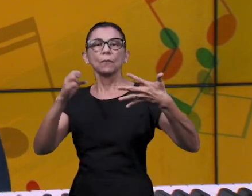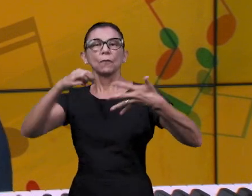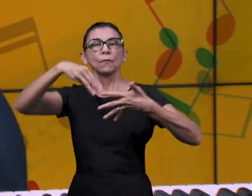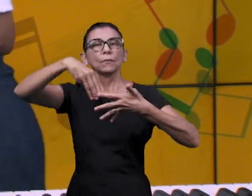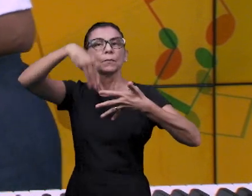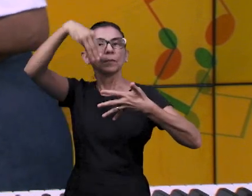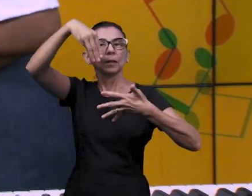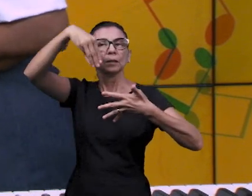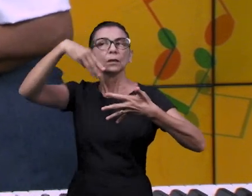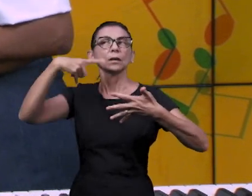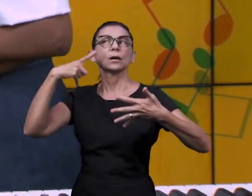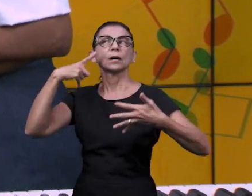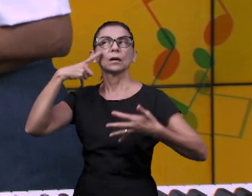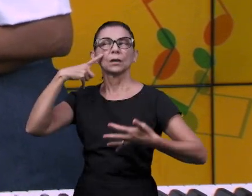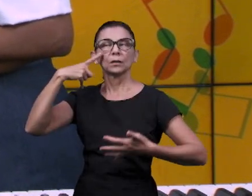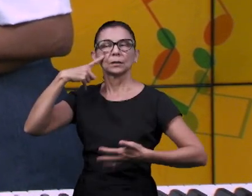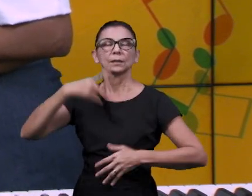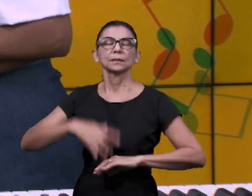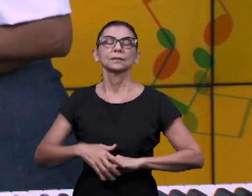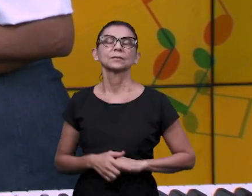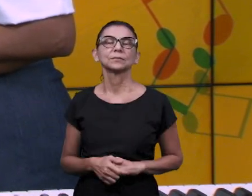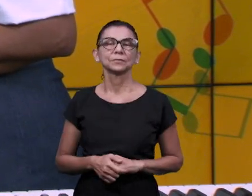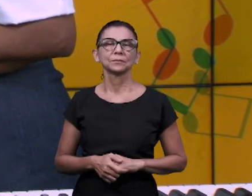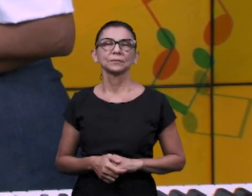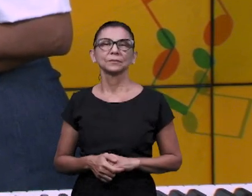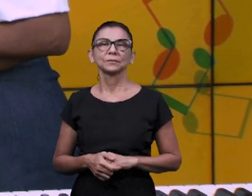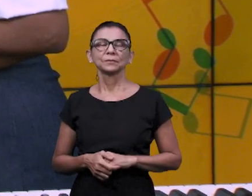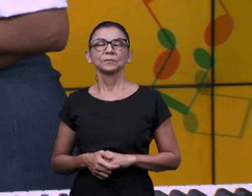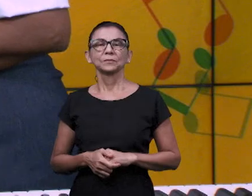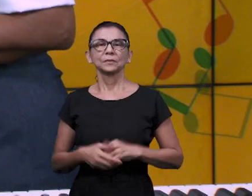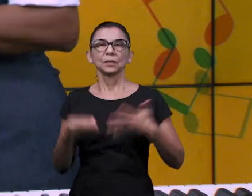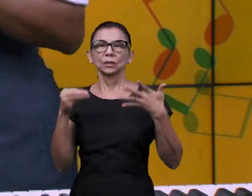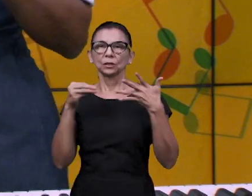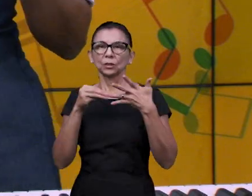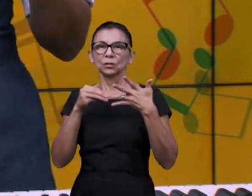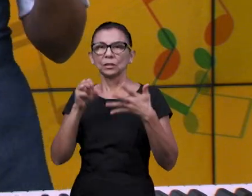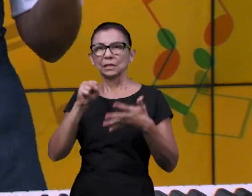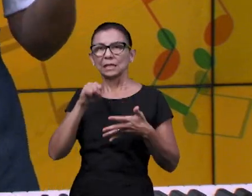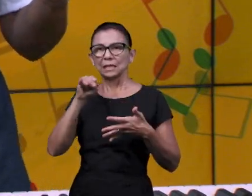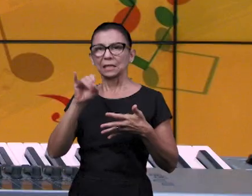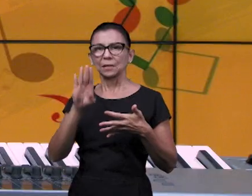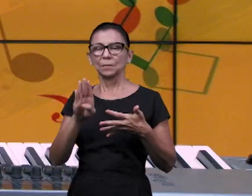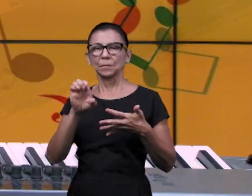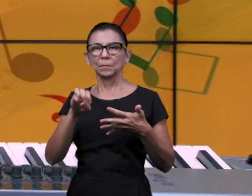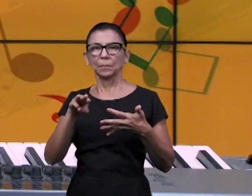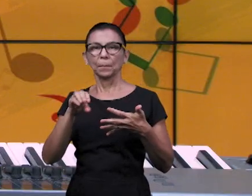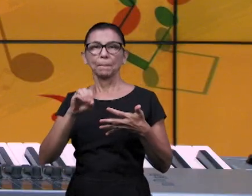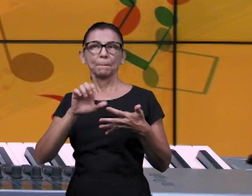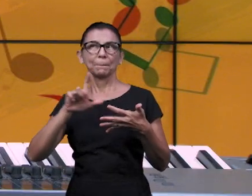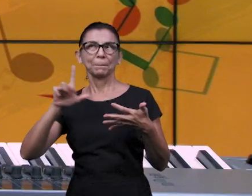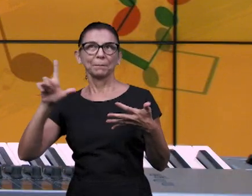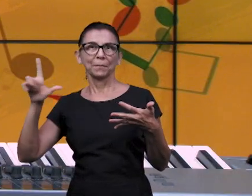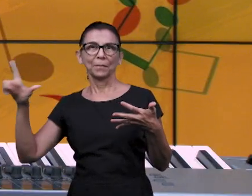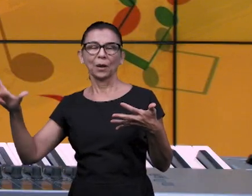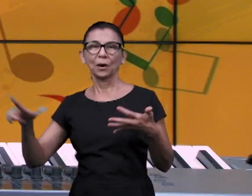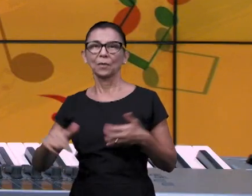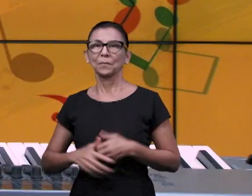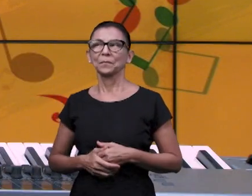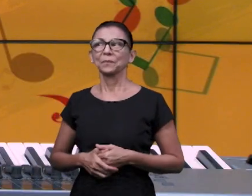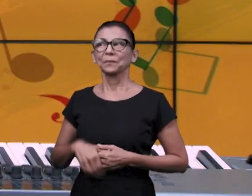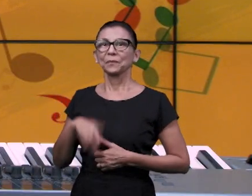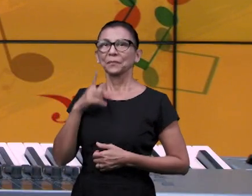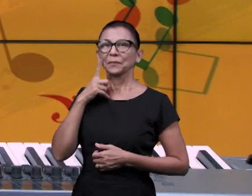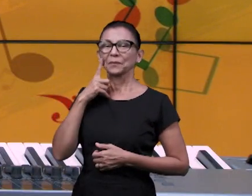nous retrouvons dans le ton, la tonalité de Fa majeur. Regardez ici, Si bémol. Maintenant, je vais vous parler d'un de